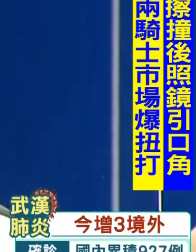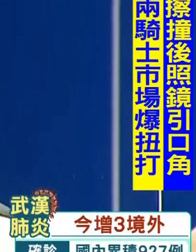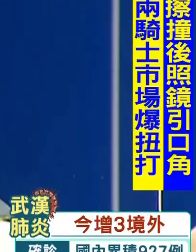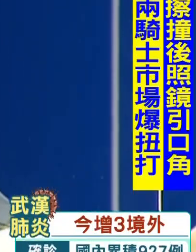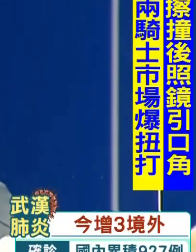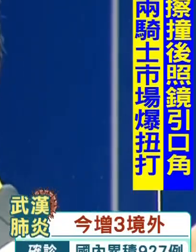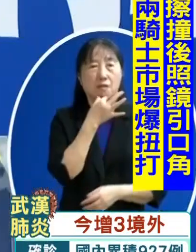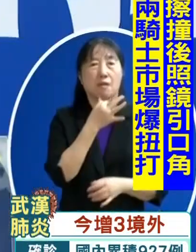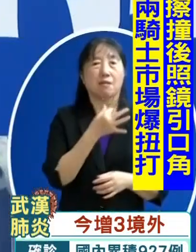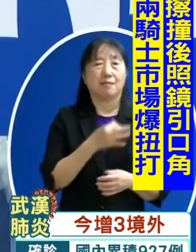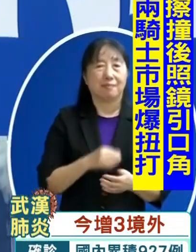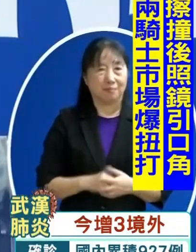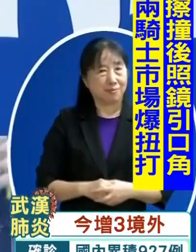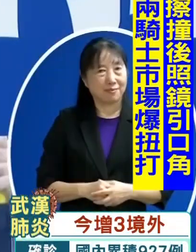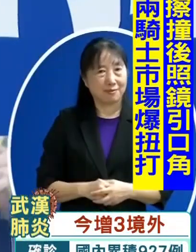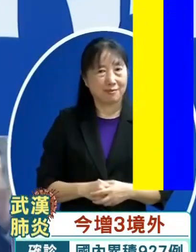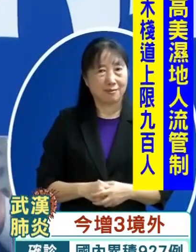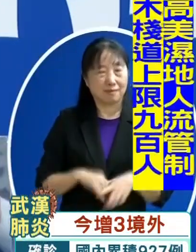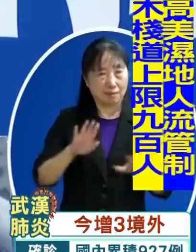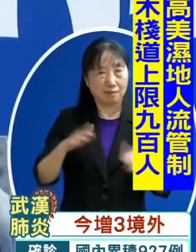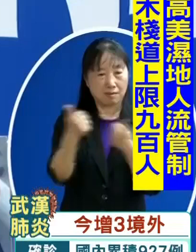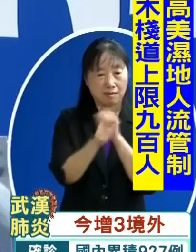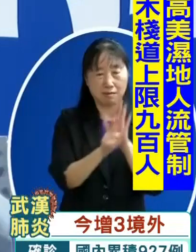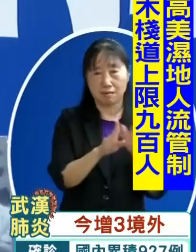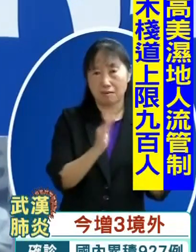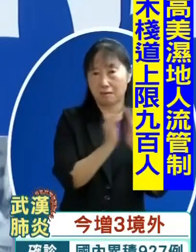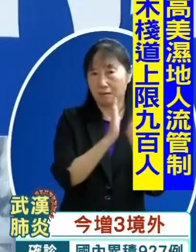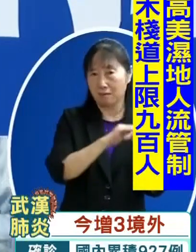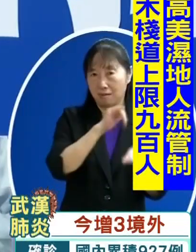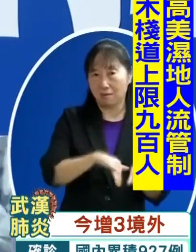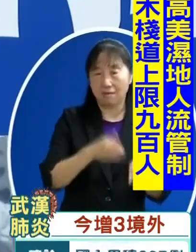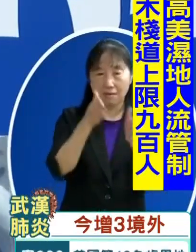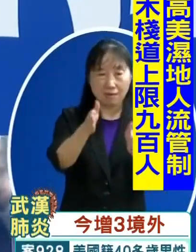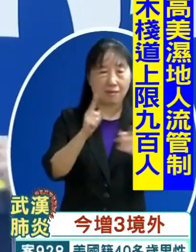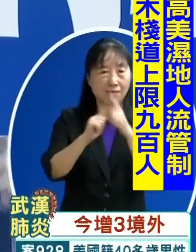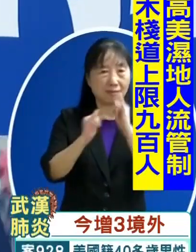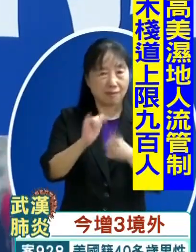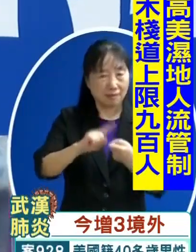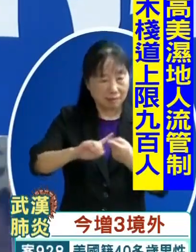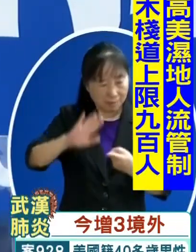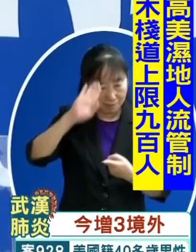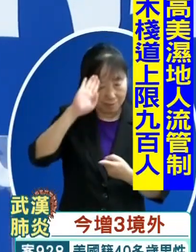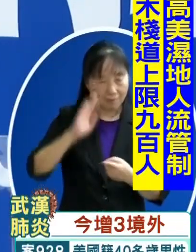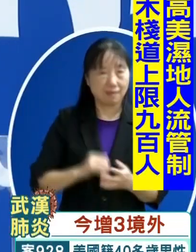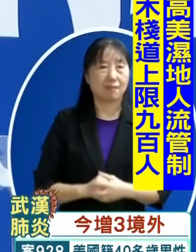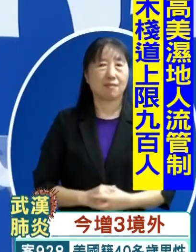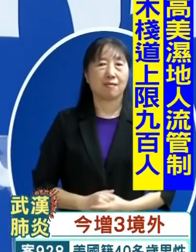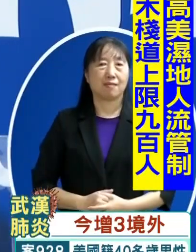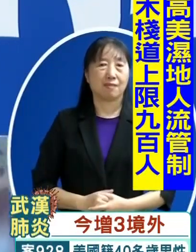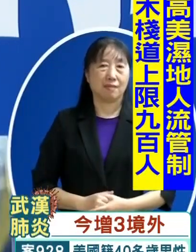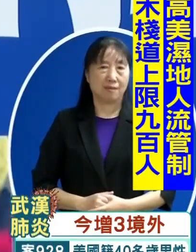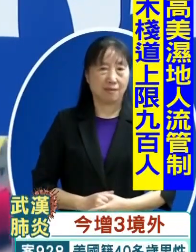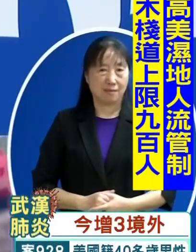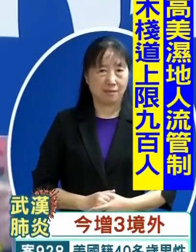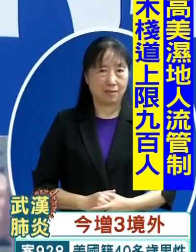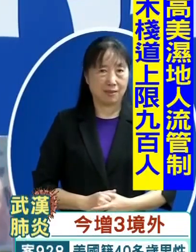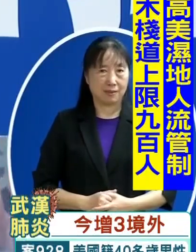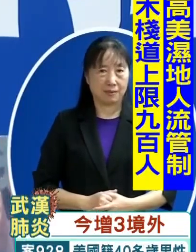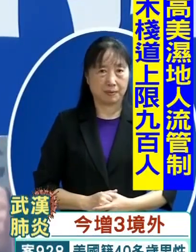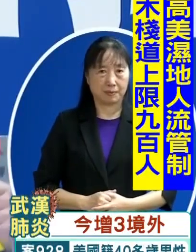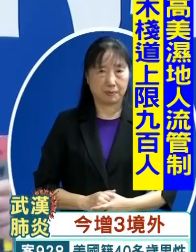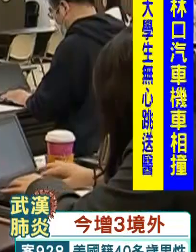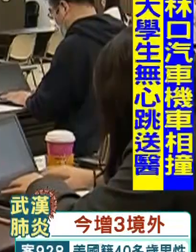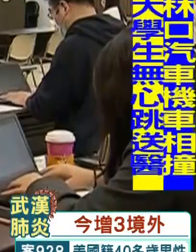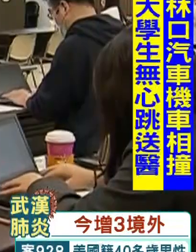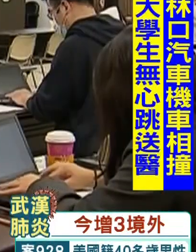诊哦，那么徐永年院长呢，他也在一开始致辞的时候就先向社会大众来道歉。而另外呢，王必胜也分享哦，他在前进指